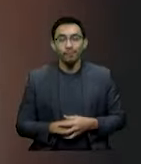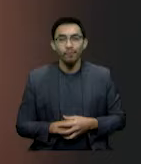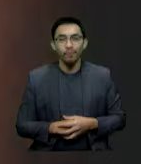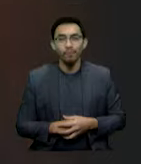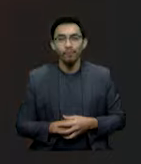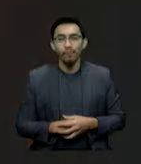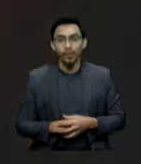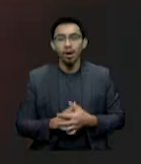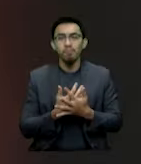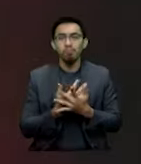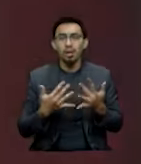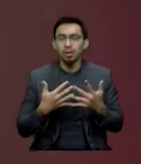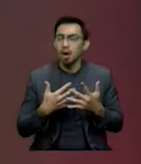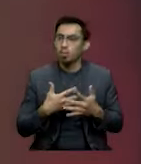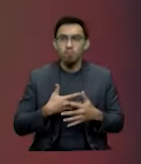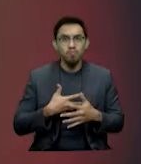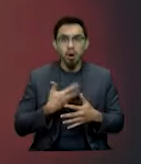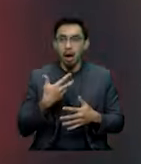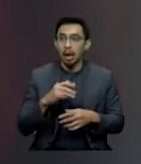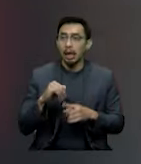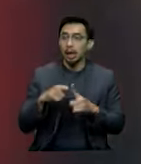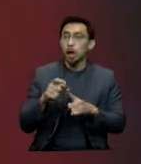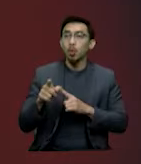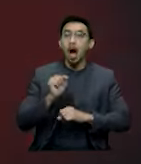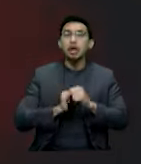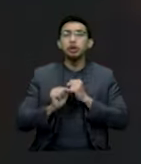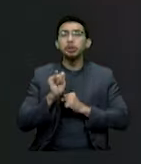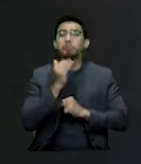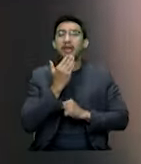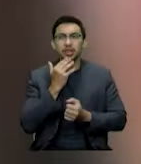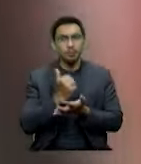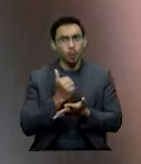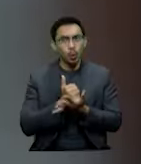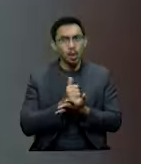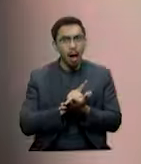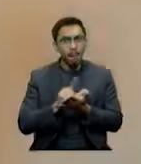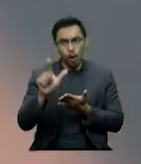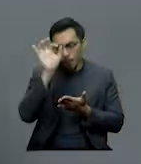Warga geram, Ika masih saja beraktivitas seperti biasa meski sudah dilaporkan.